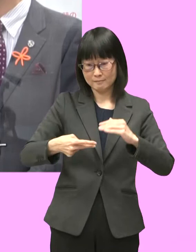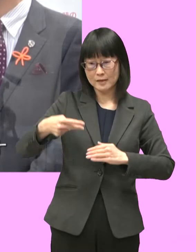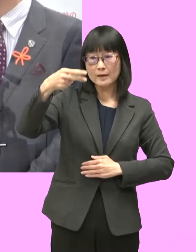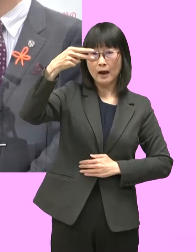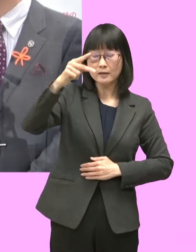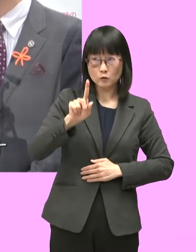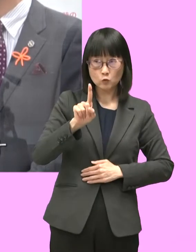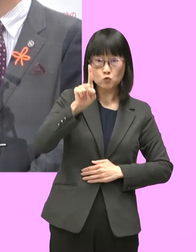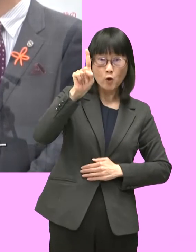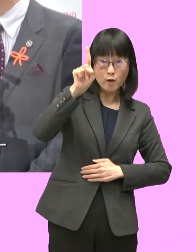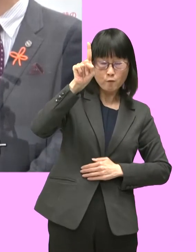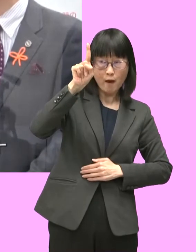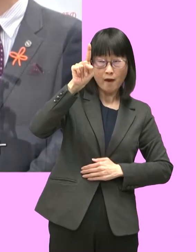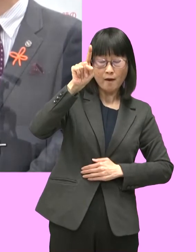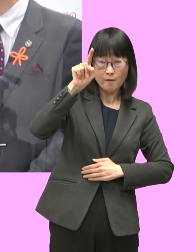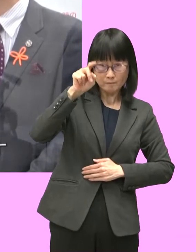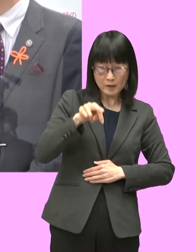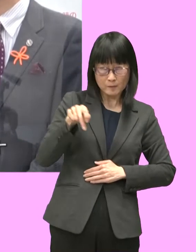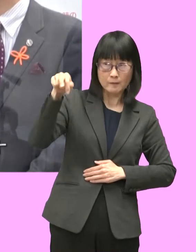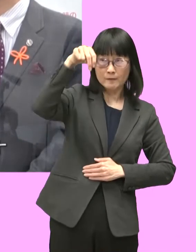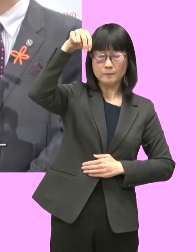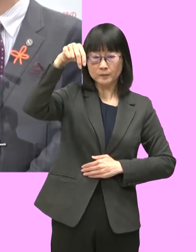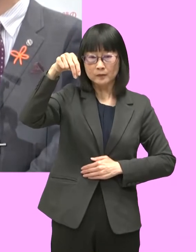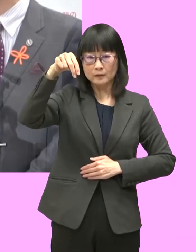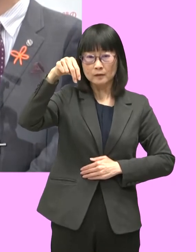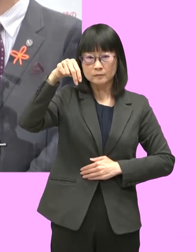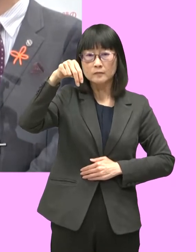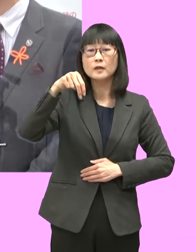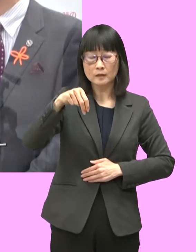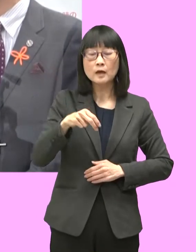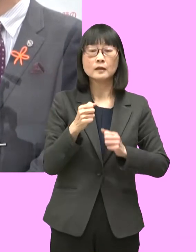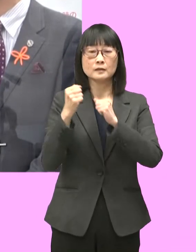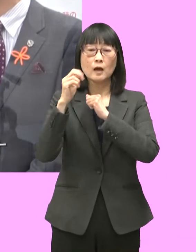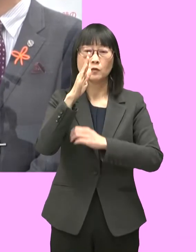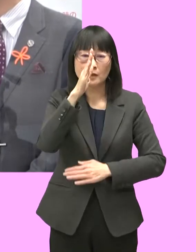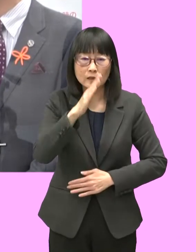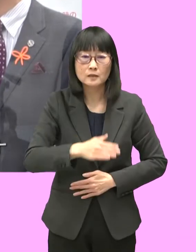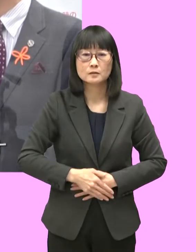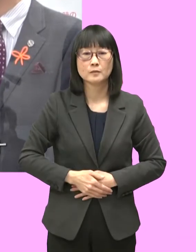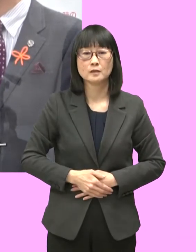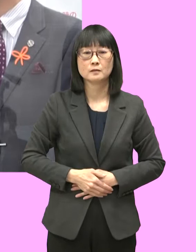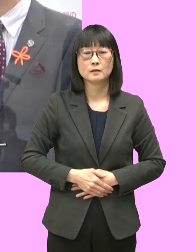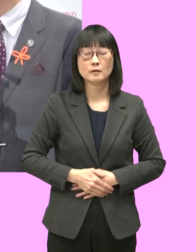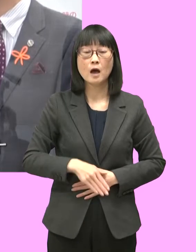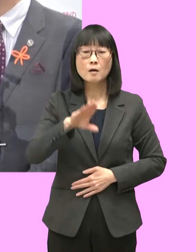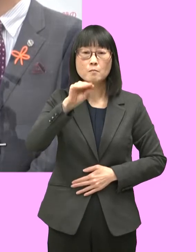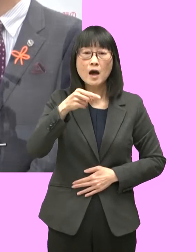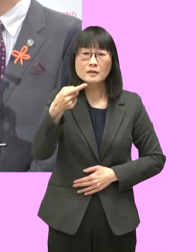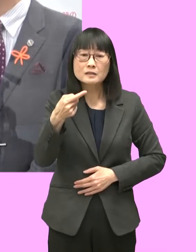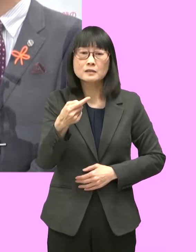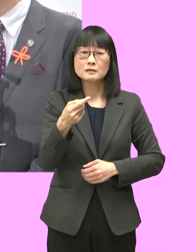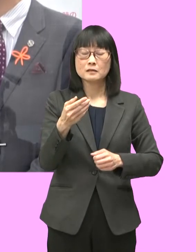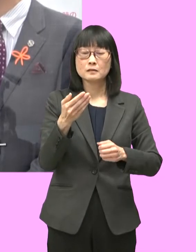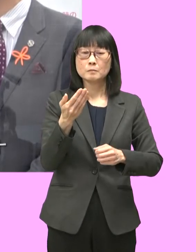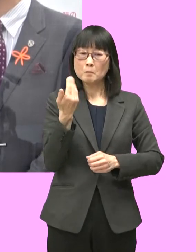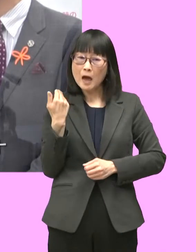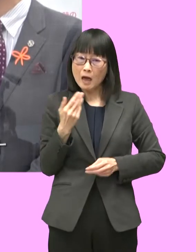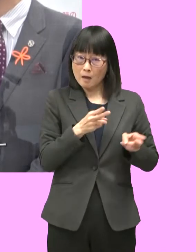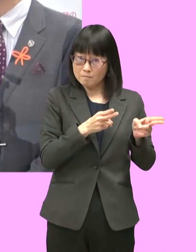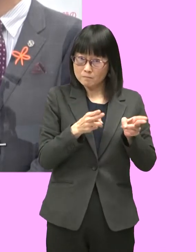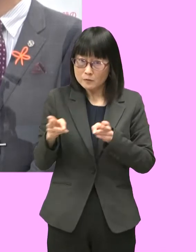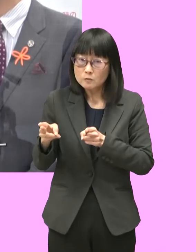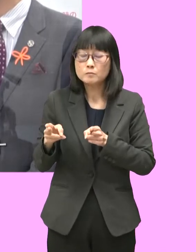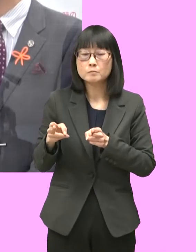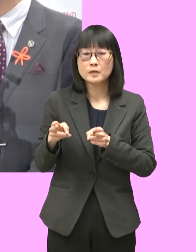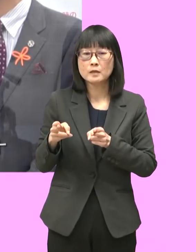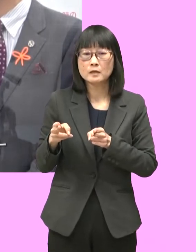一の時に安全・冷静に行動できるようハザードマップで自宅や避難経路・避難